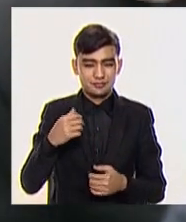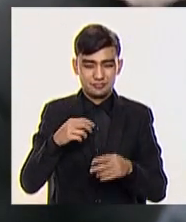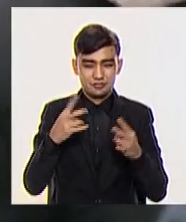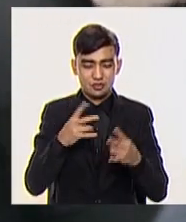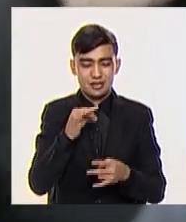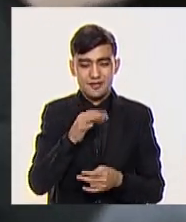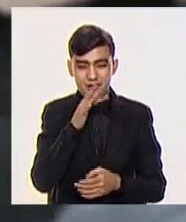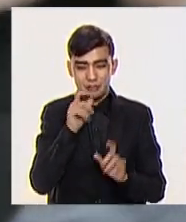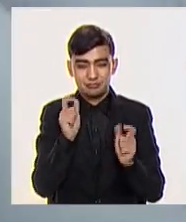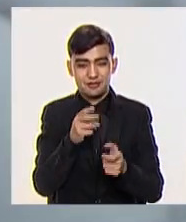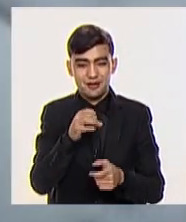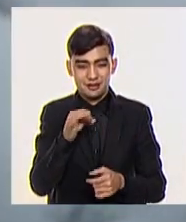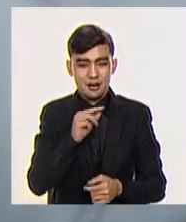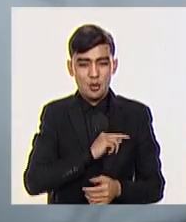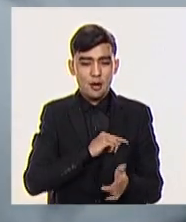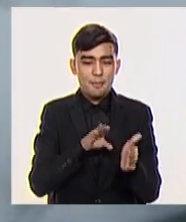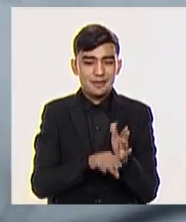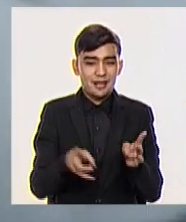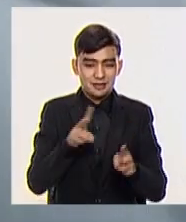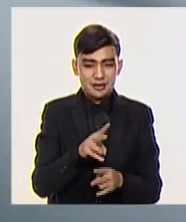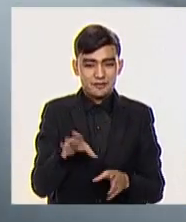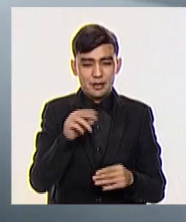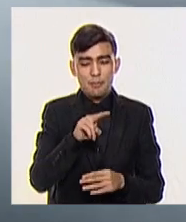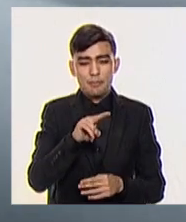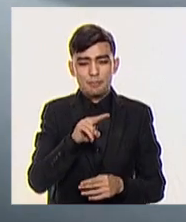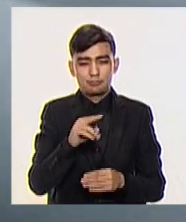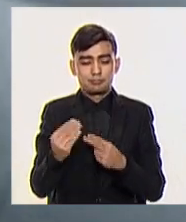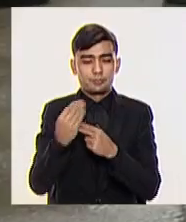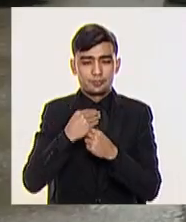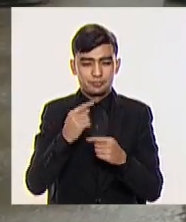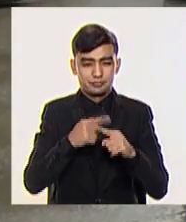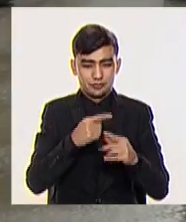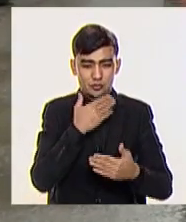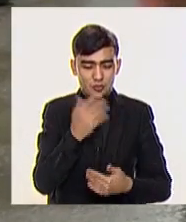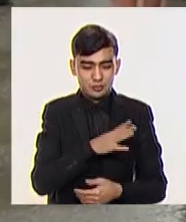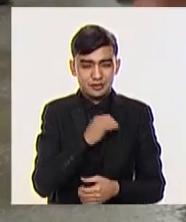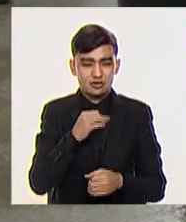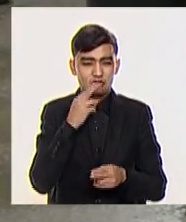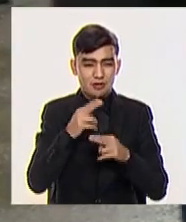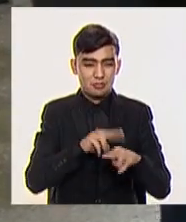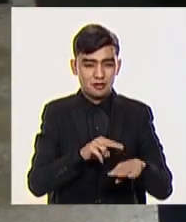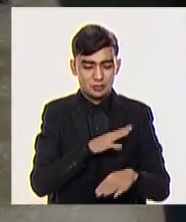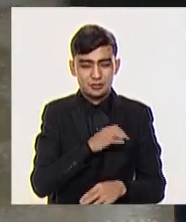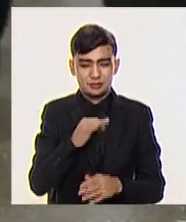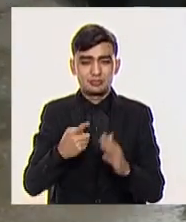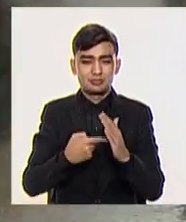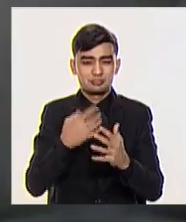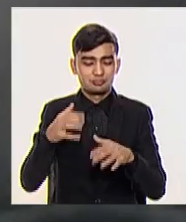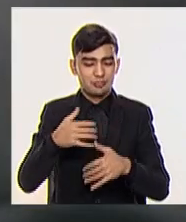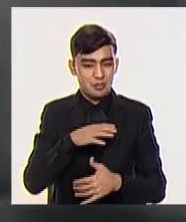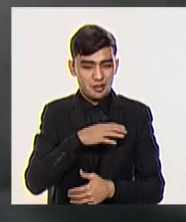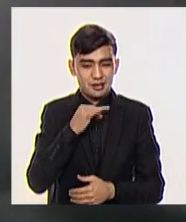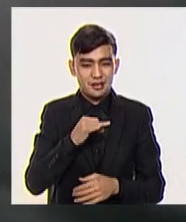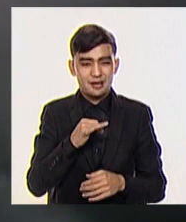қатар карантин кезінде жұмыссыз қалған жұмысшыларға да өтемақы төленбепті. Тек еңбекті қорғау инспекциясына шағымдану арқылы ғана өндіріп алыпты. Ал